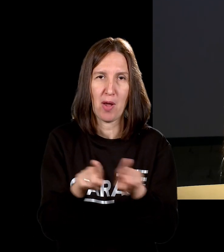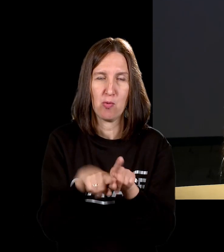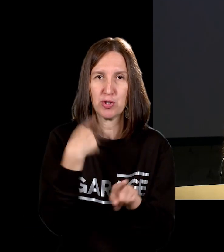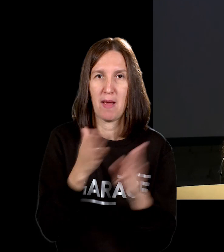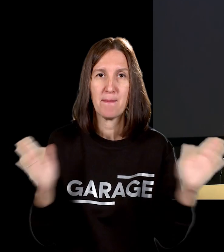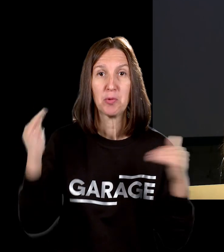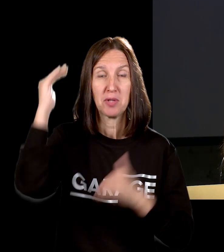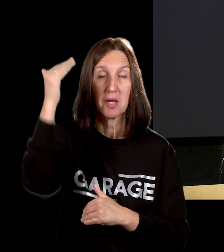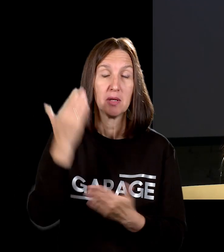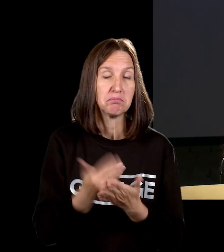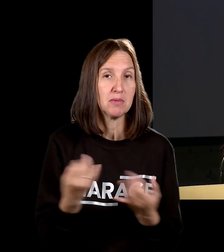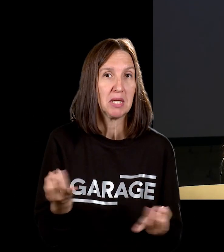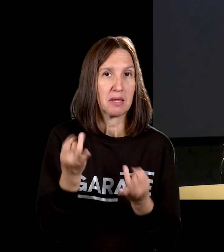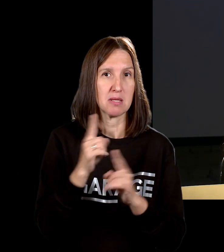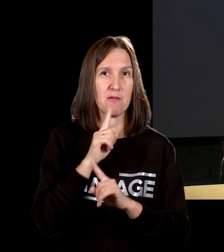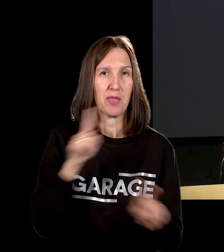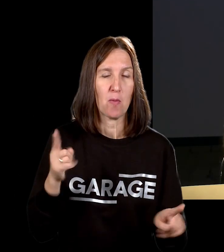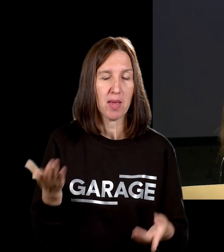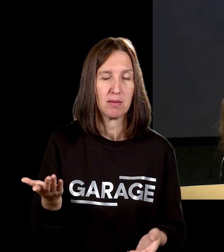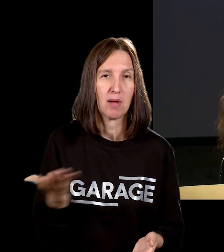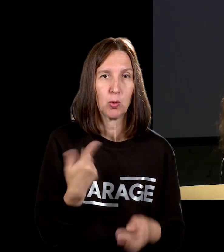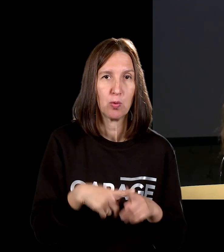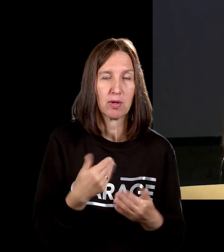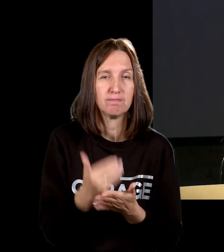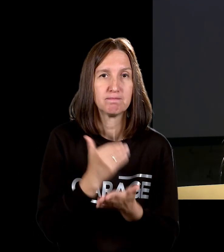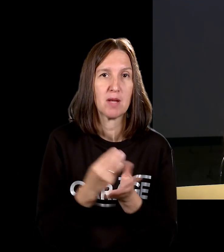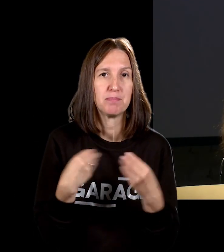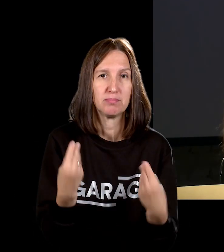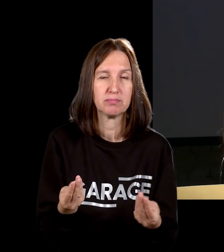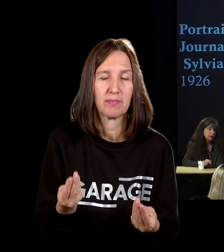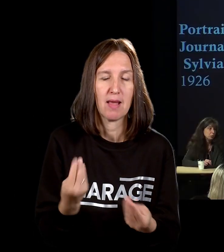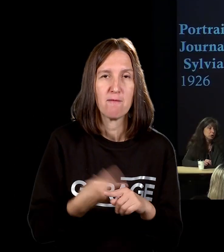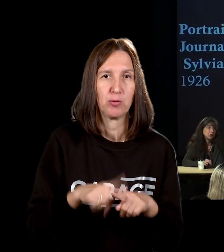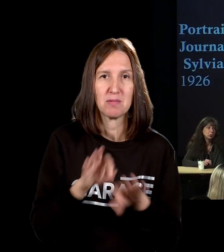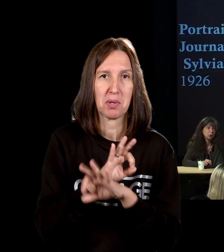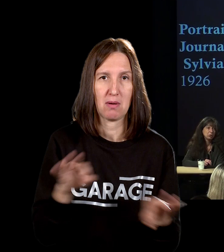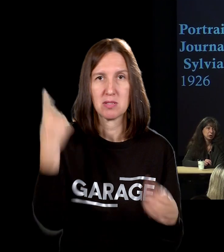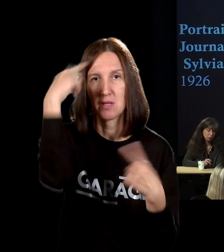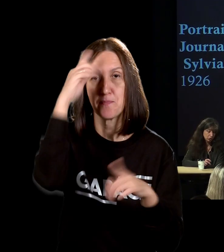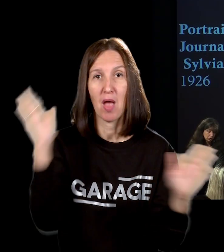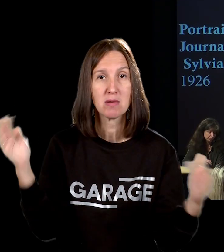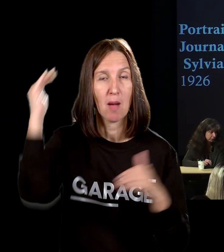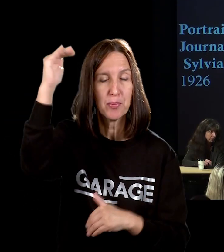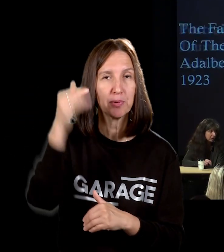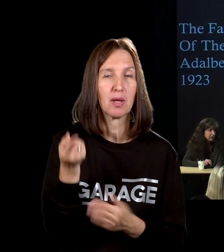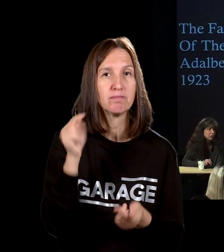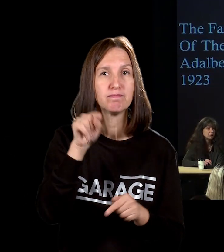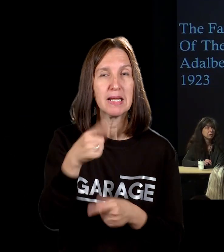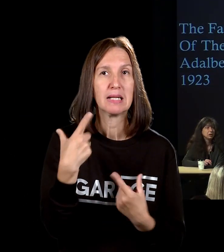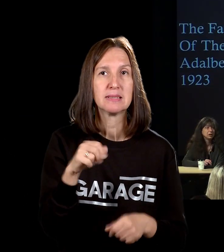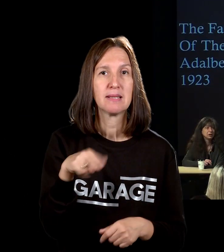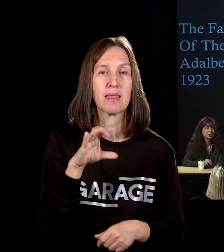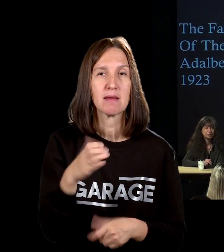очень интересный феномен, который породил вот эти вот прекрасные работы, которые, в которых